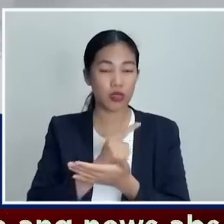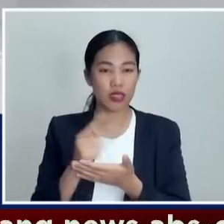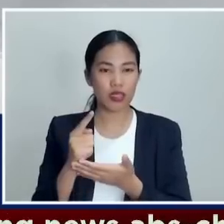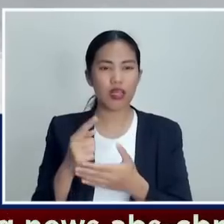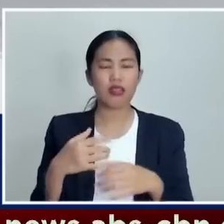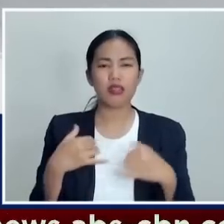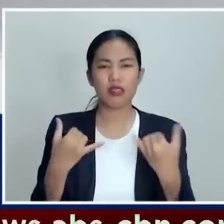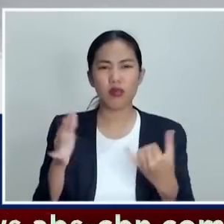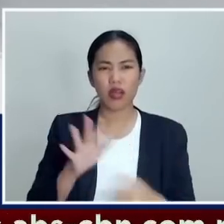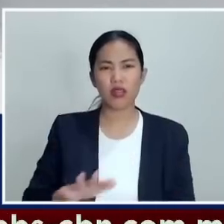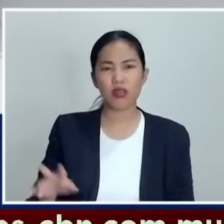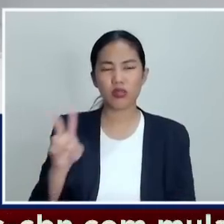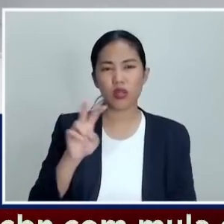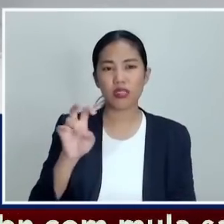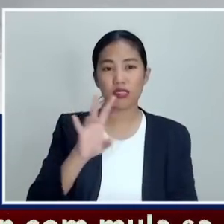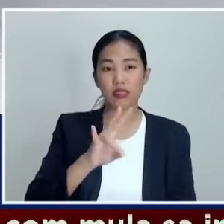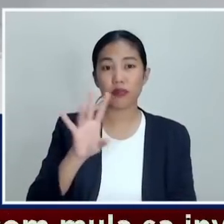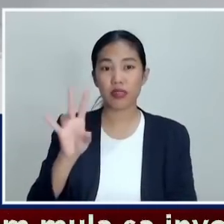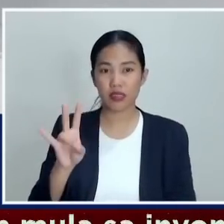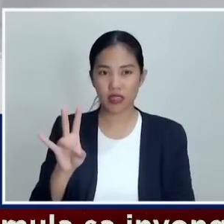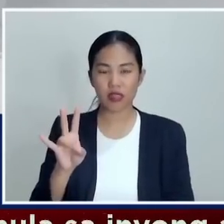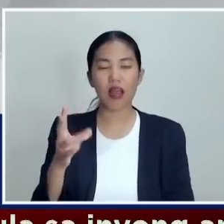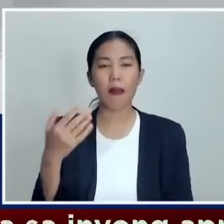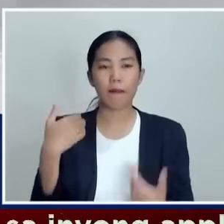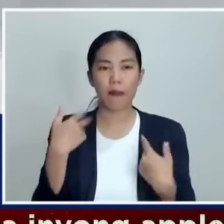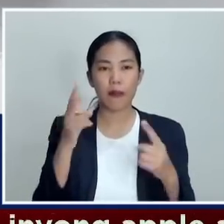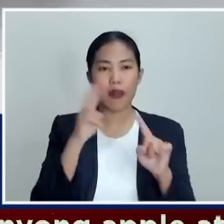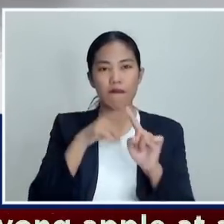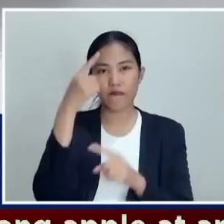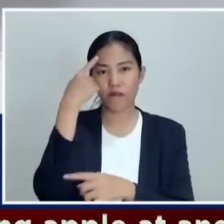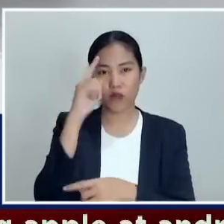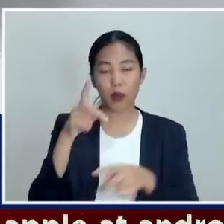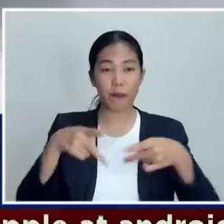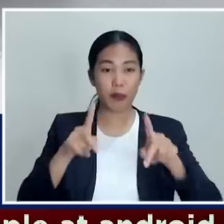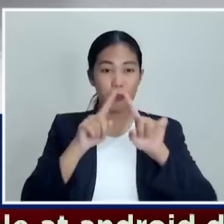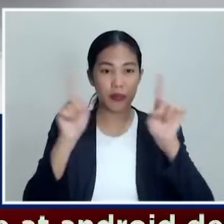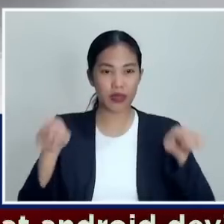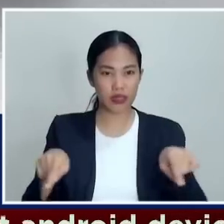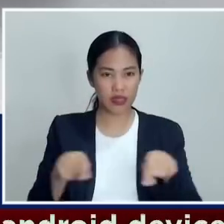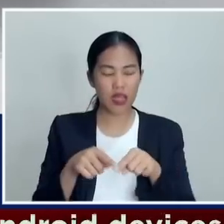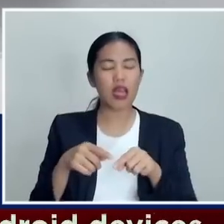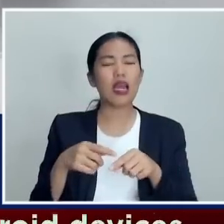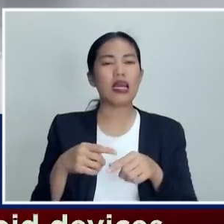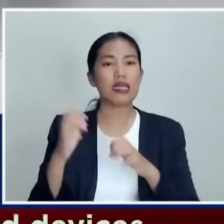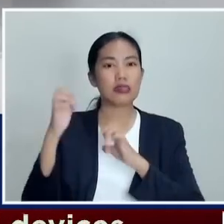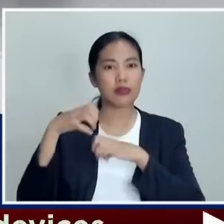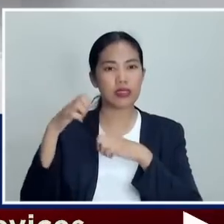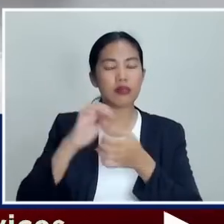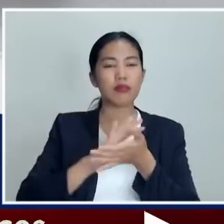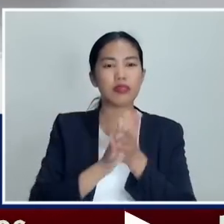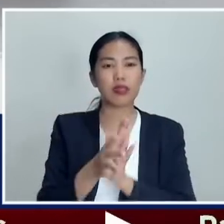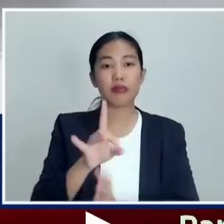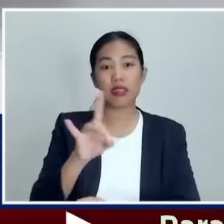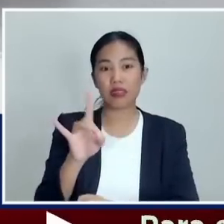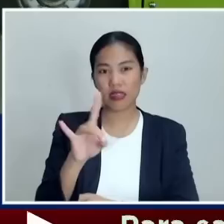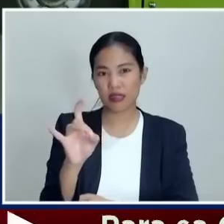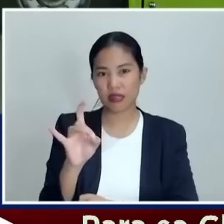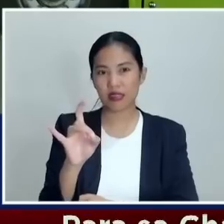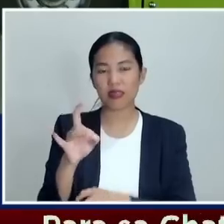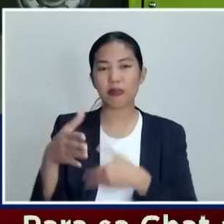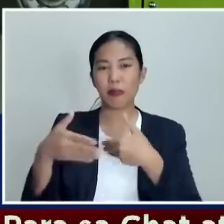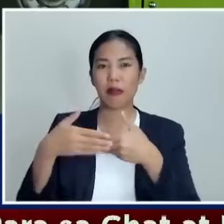halos 300 ang aplikasyon ng permit. Inaasahang lalampas ito ng 800 pagdating ng Semana